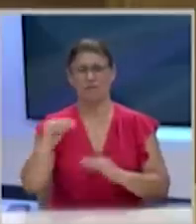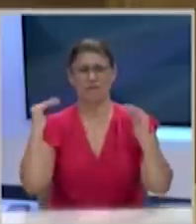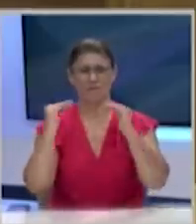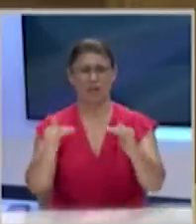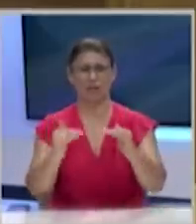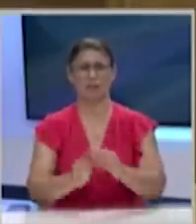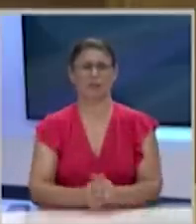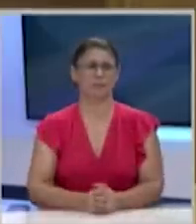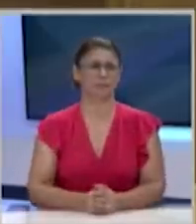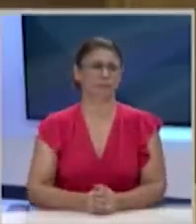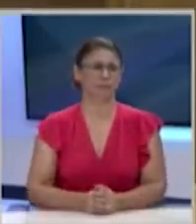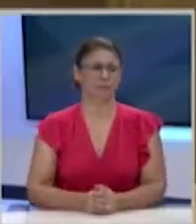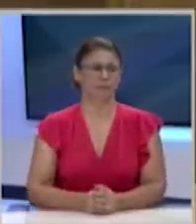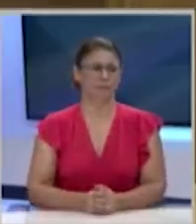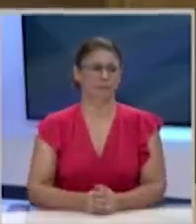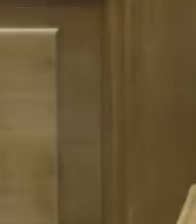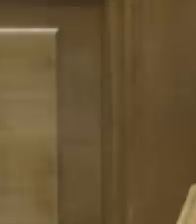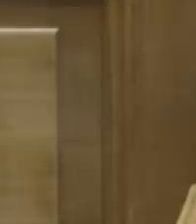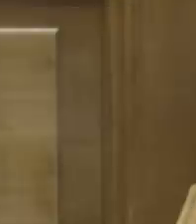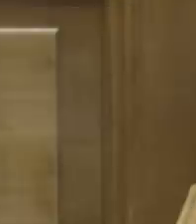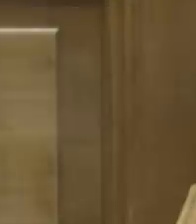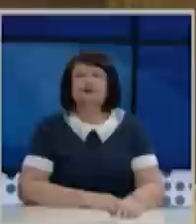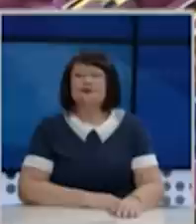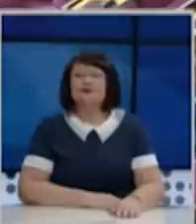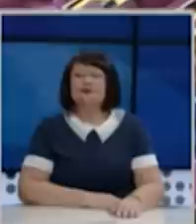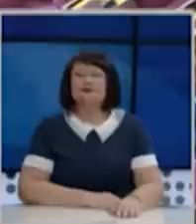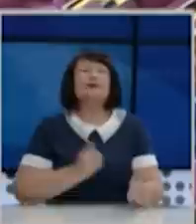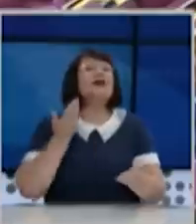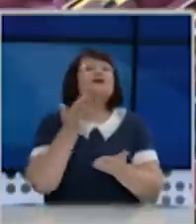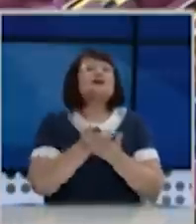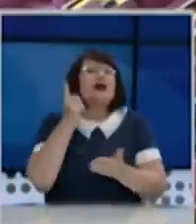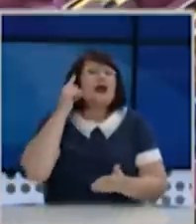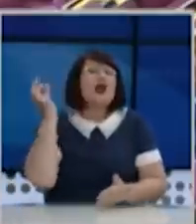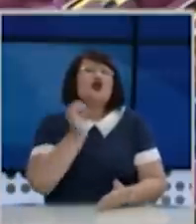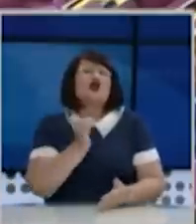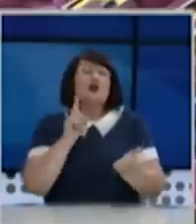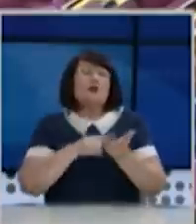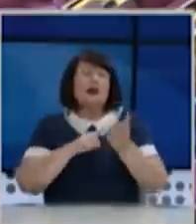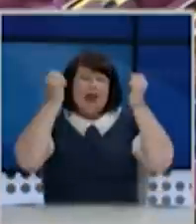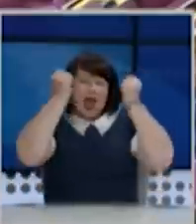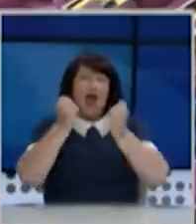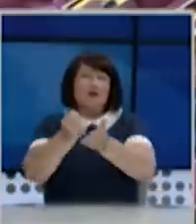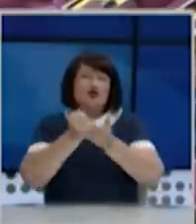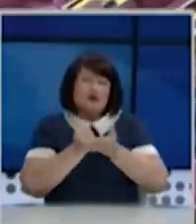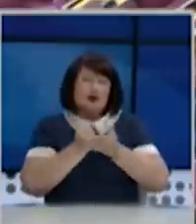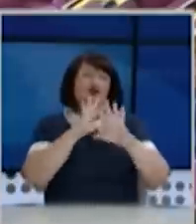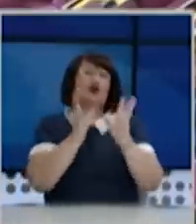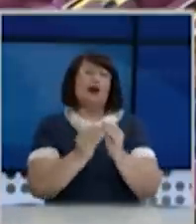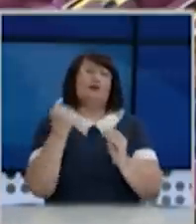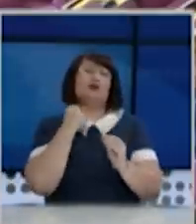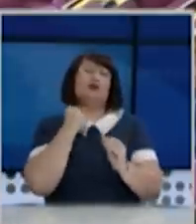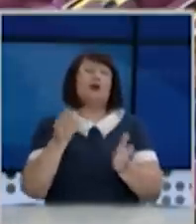και διεκδικώντας τα αυτονόητα να αποζημιωθούν με όλα αυτά τα οποία έχασαν. Πάμε λοιπόν